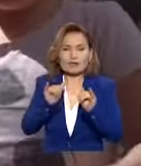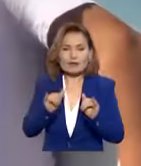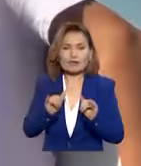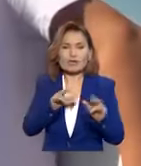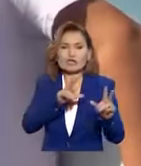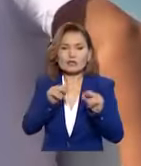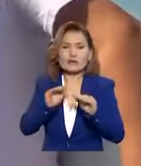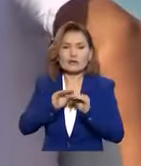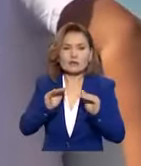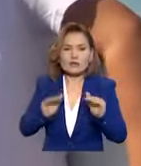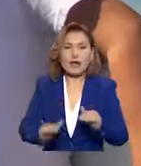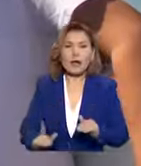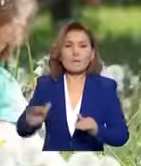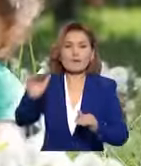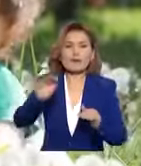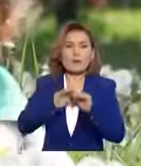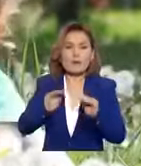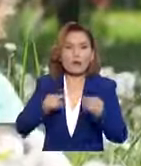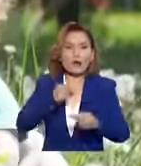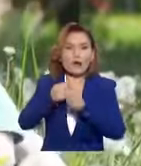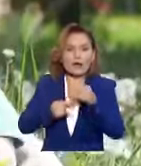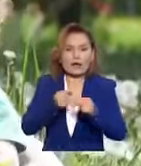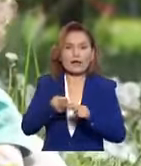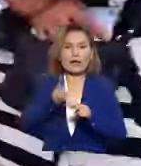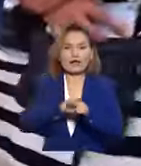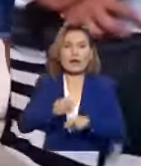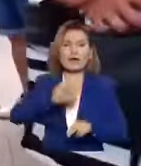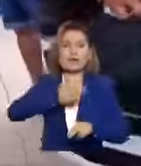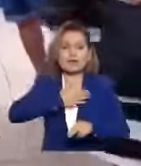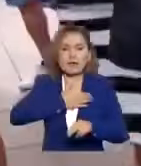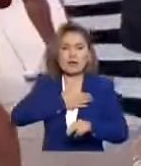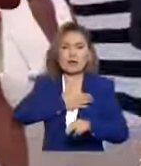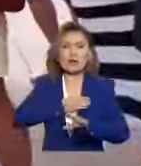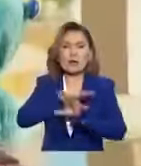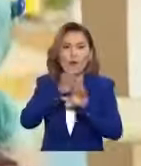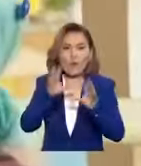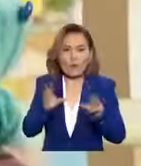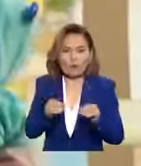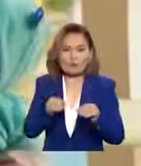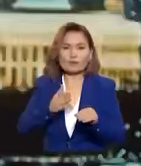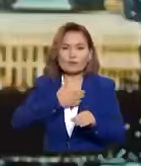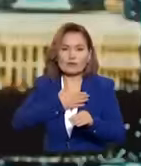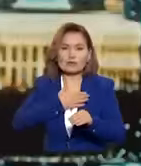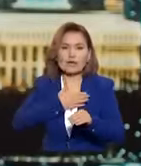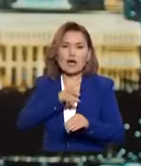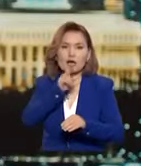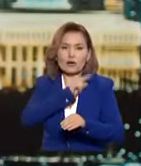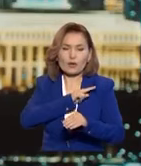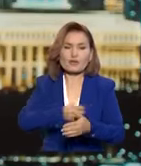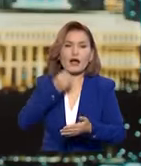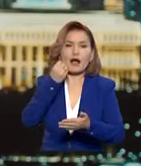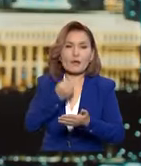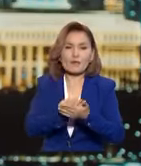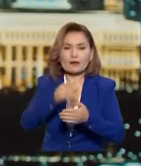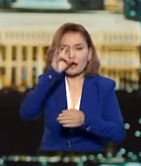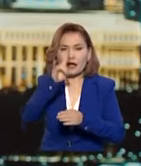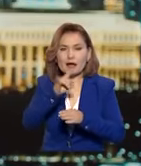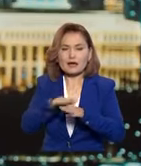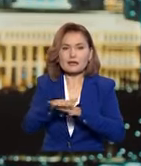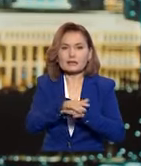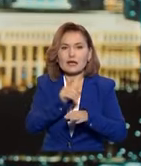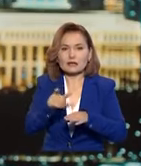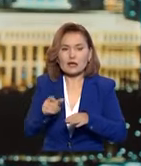детство подрастающего поколения – это наша общенациональная задача. Қымбатты достар,